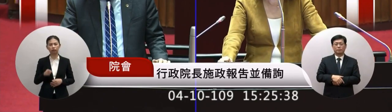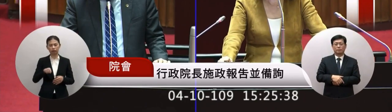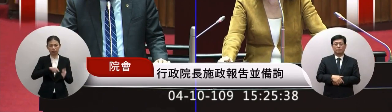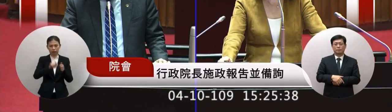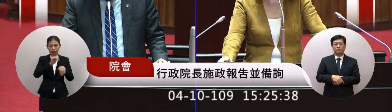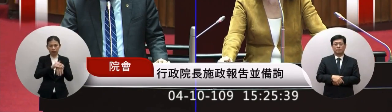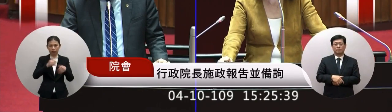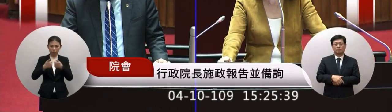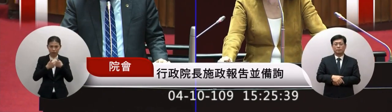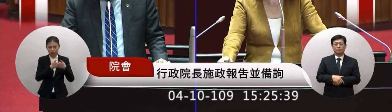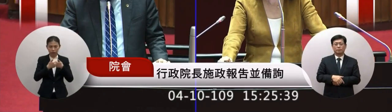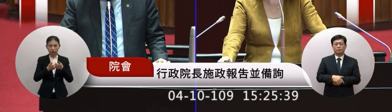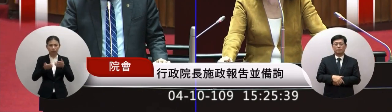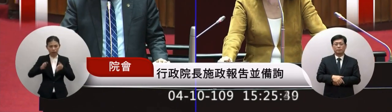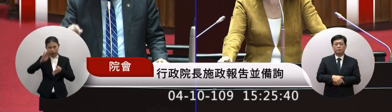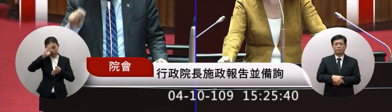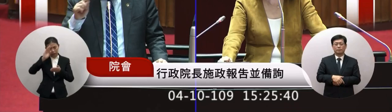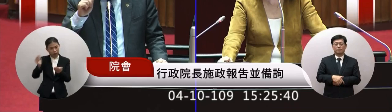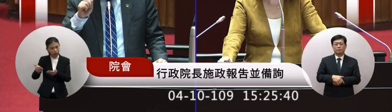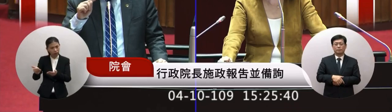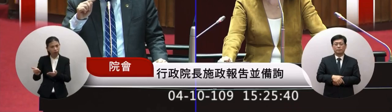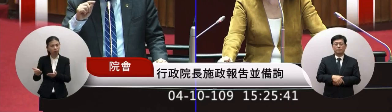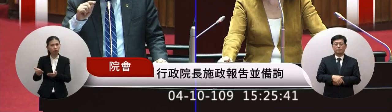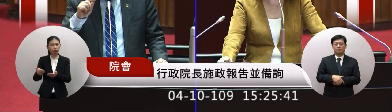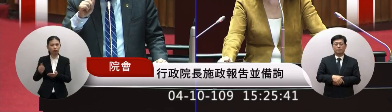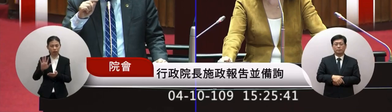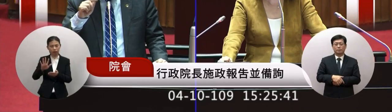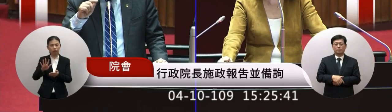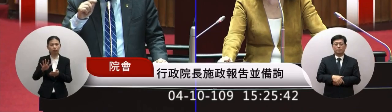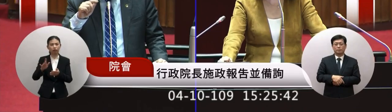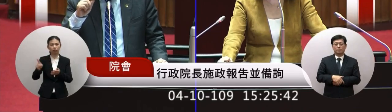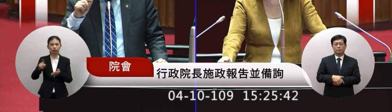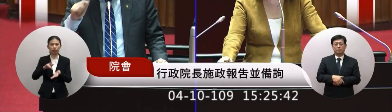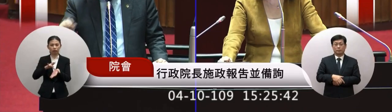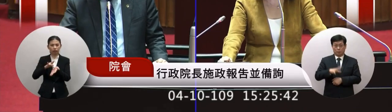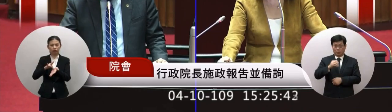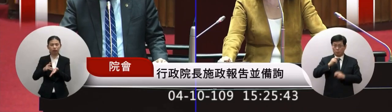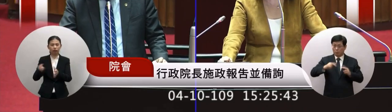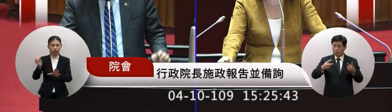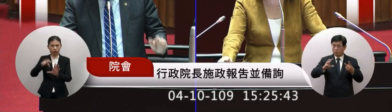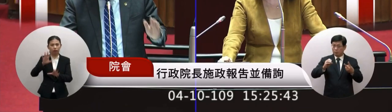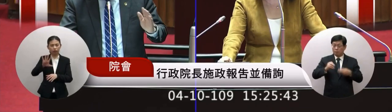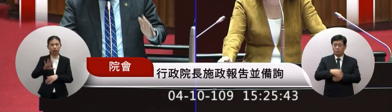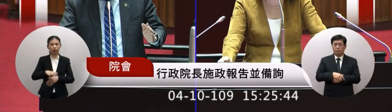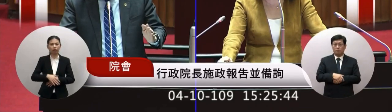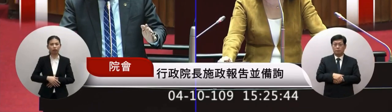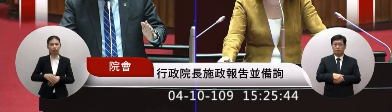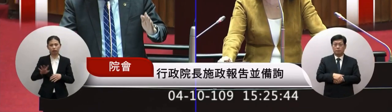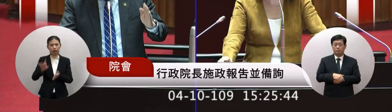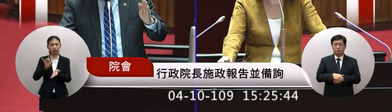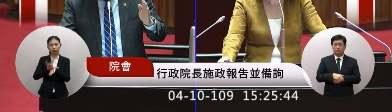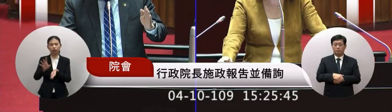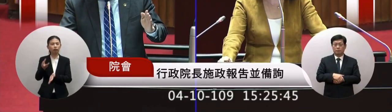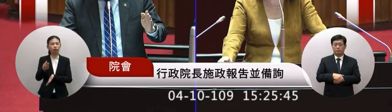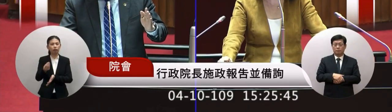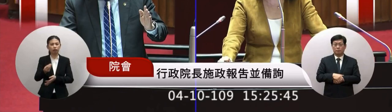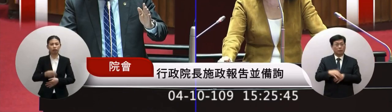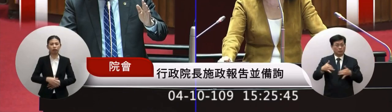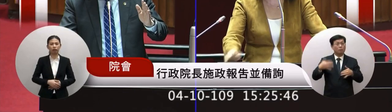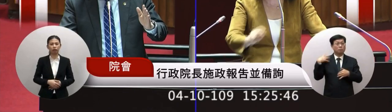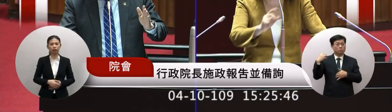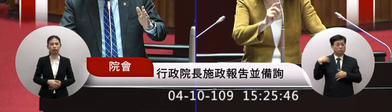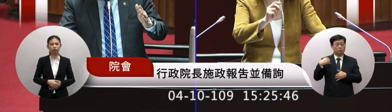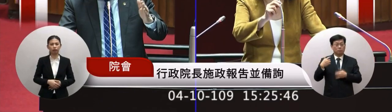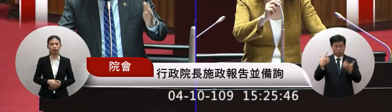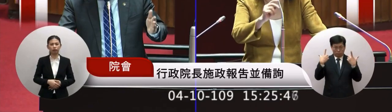会对于治疗病人的指引，那目前是有放这个 hydroxychloroquine， 有没有修正？有没有修正？ 目前还没有，因为某个 所以还是按